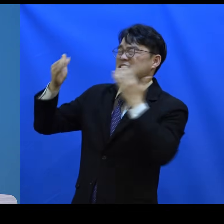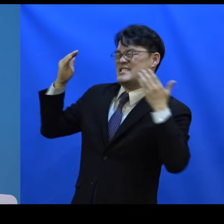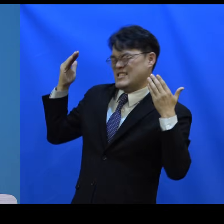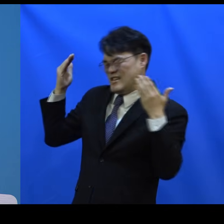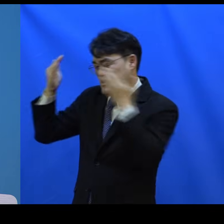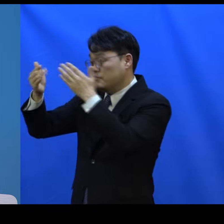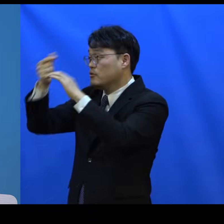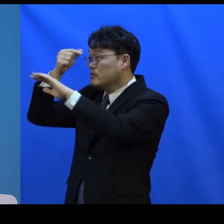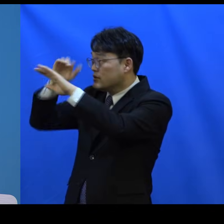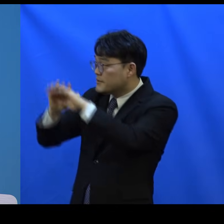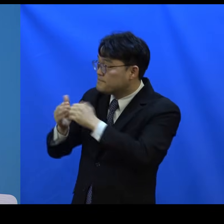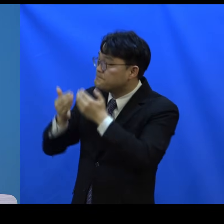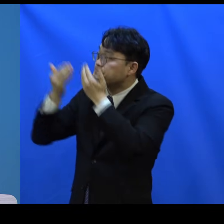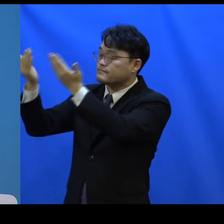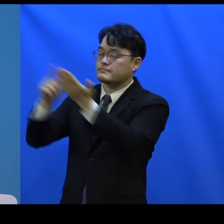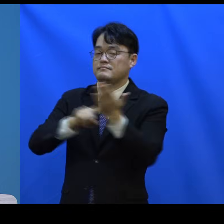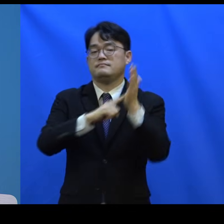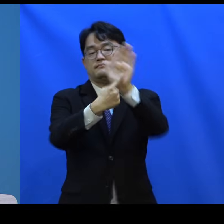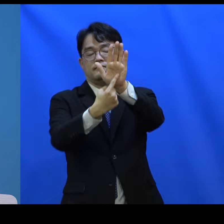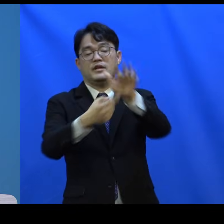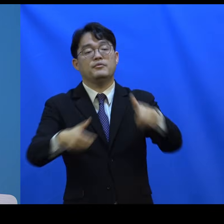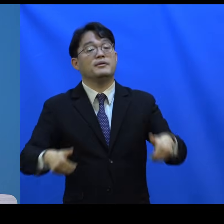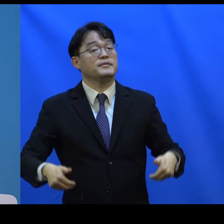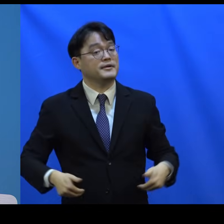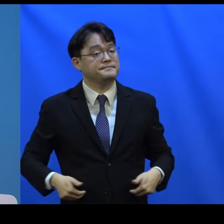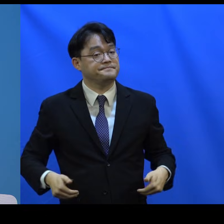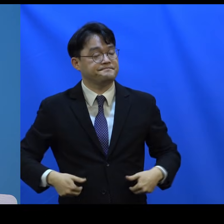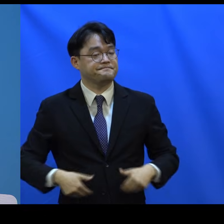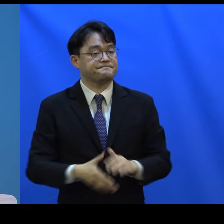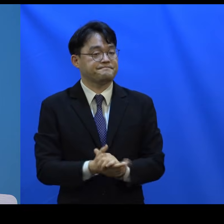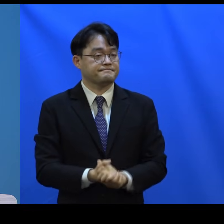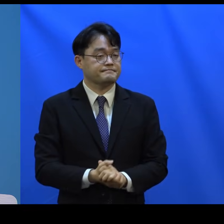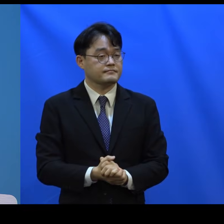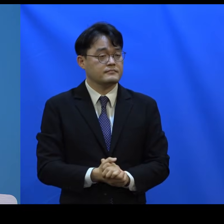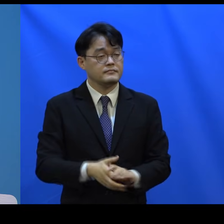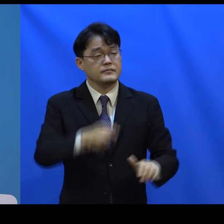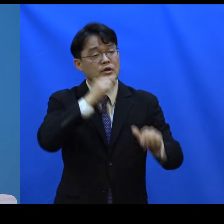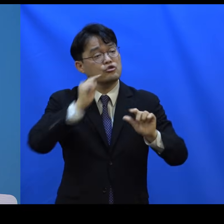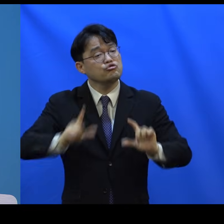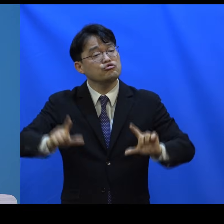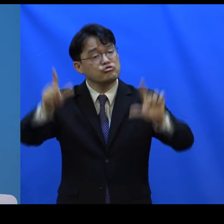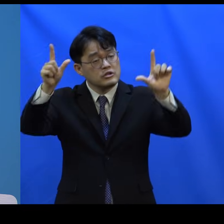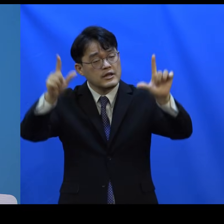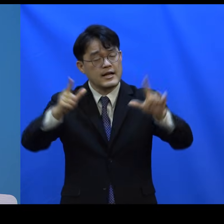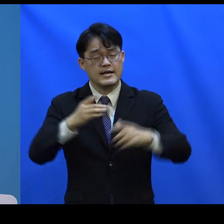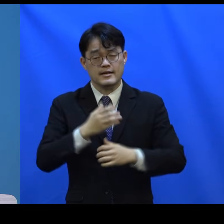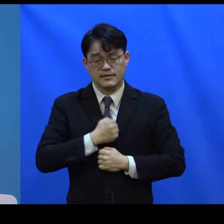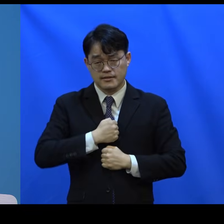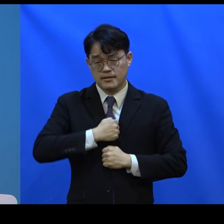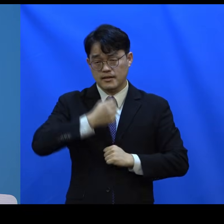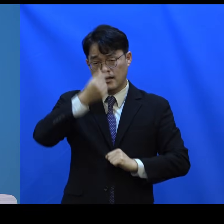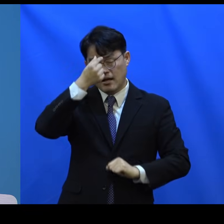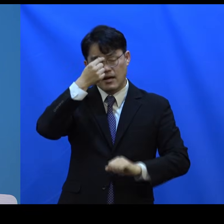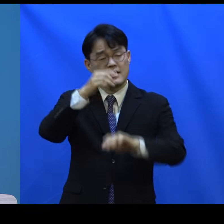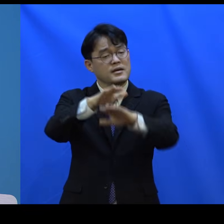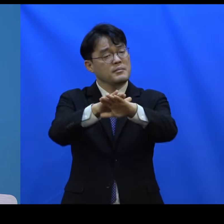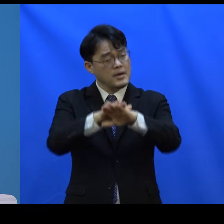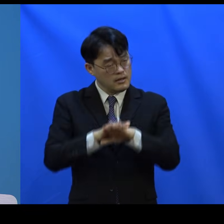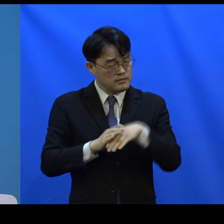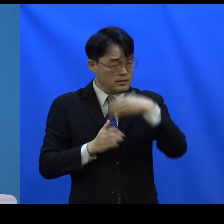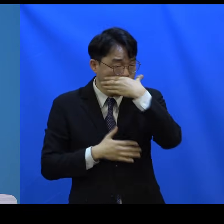여러분들이 드러내겠습니까? 그러니까 주일마다 드리는 예배, 여러분 주일마다 드린다라고 하는 예배,